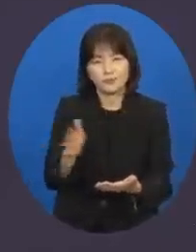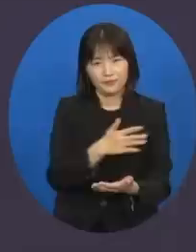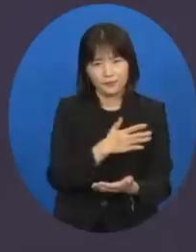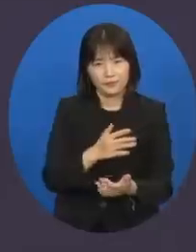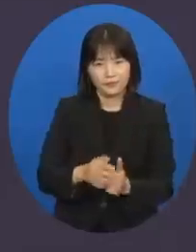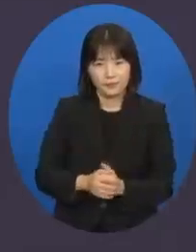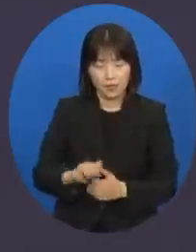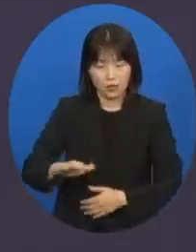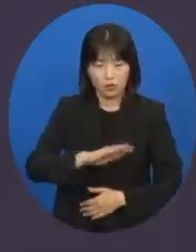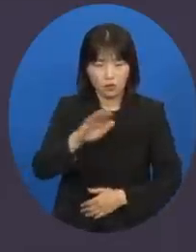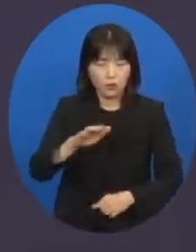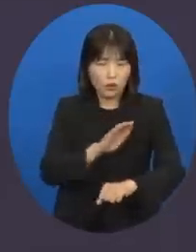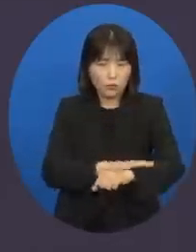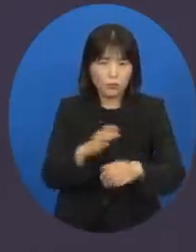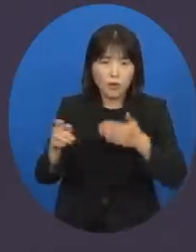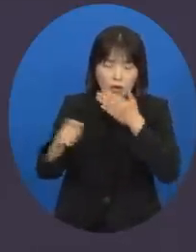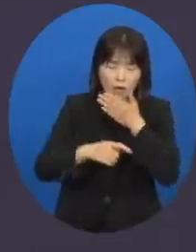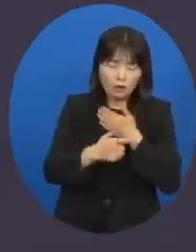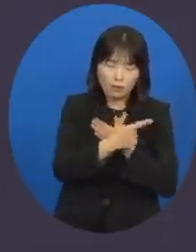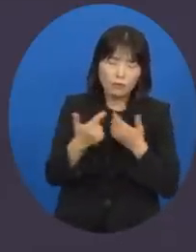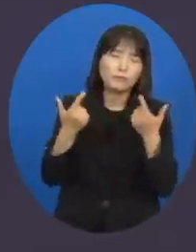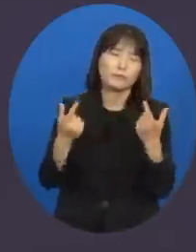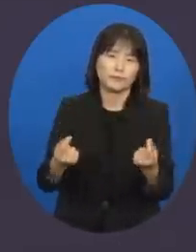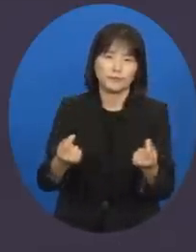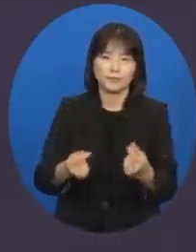우리는요 왼편 강도와 너무 닮아 있는 거예요.